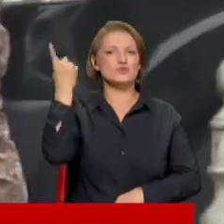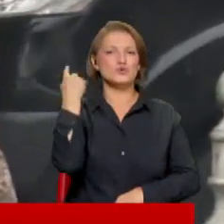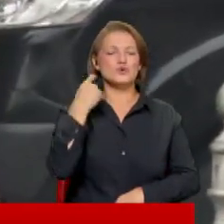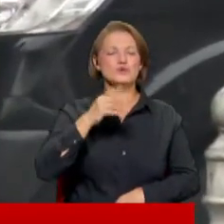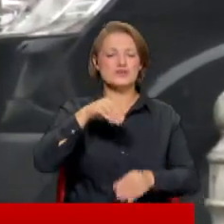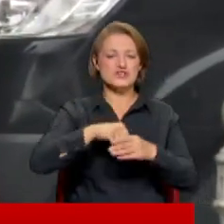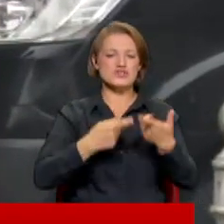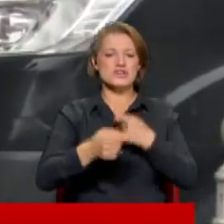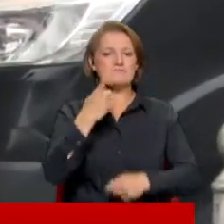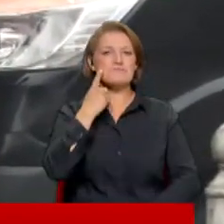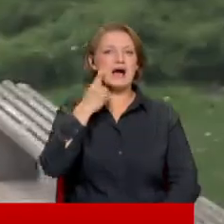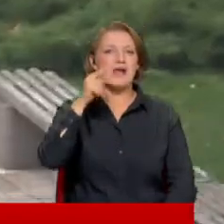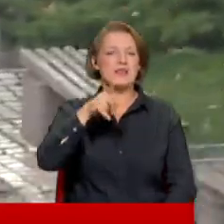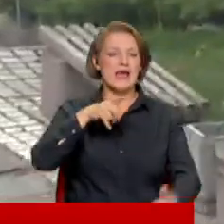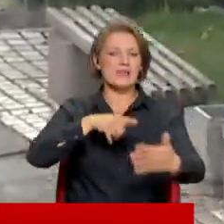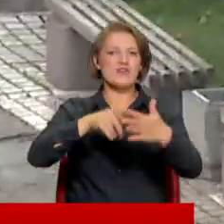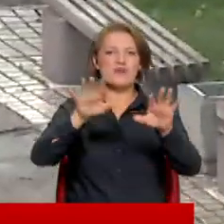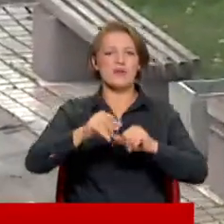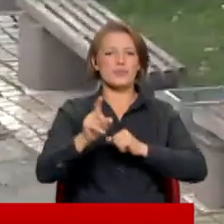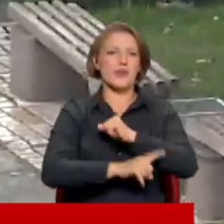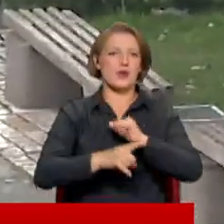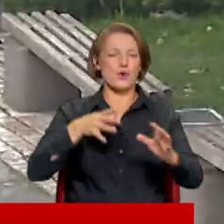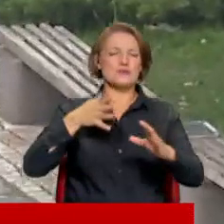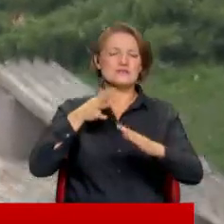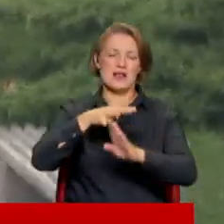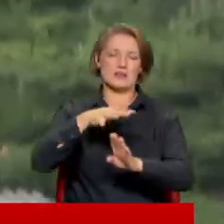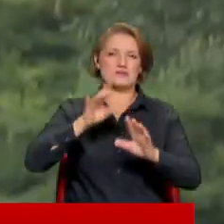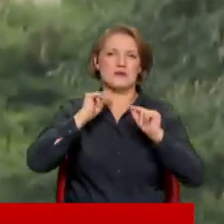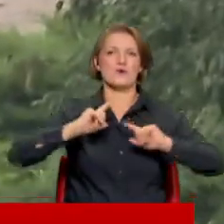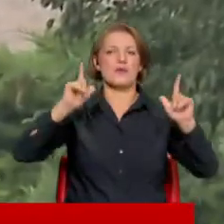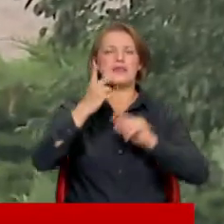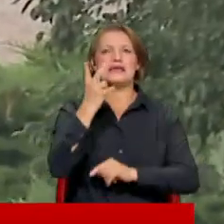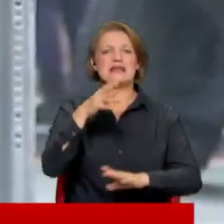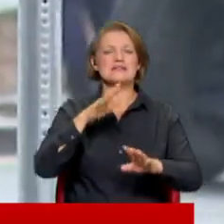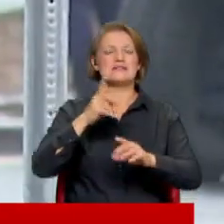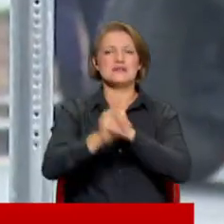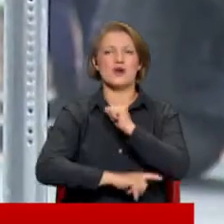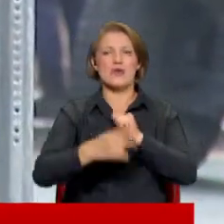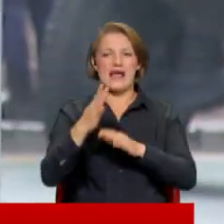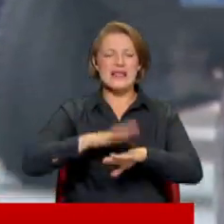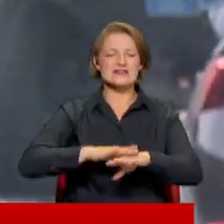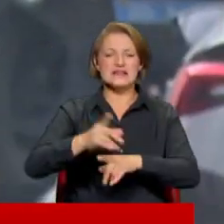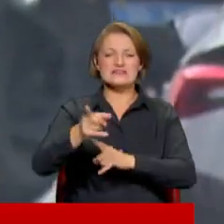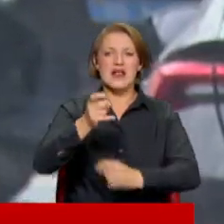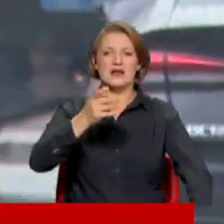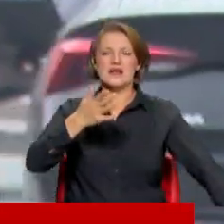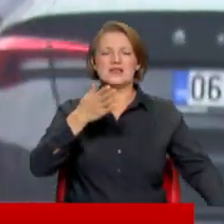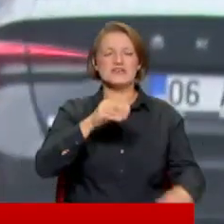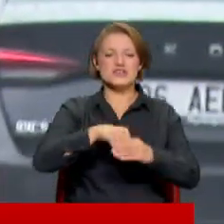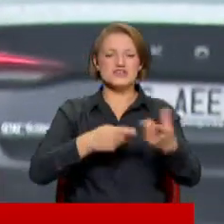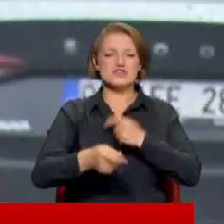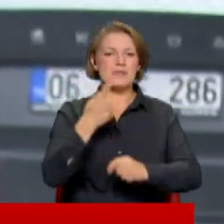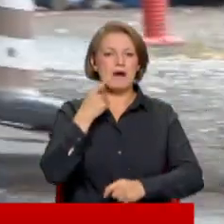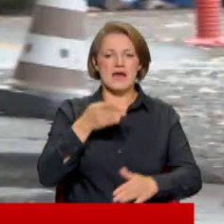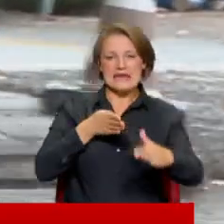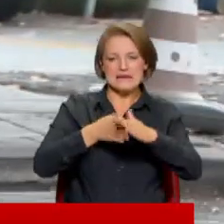güne İçişleri Bakanlığı'nın hedef alındığı terör saldırısı girişimiyle uyandı. İki terörist ellerinde silahlarla İçişleri Bakanlığı'na girmeye